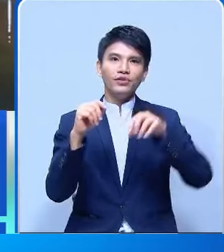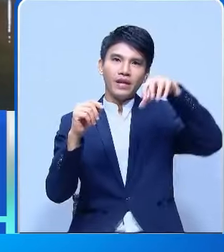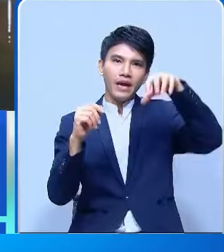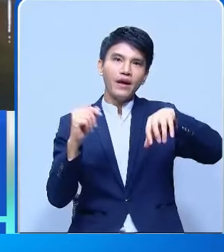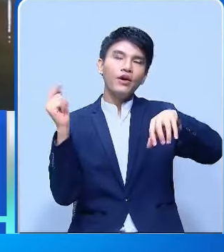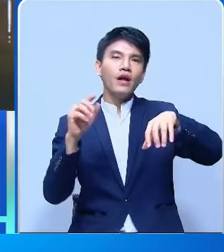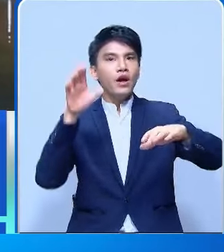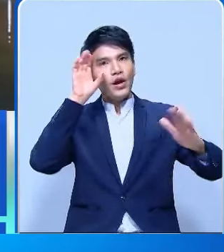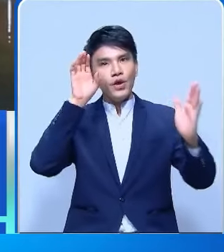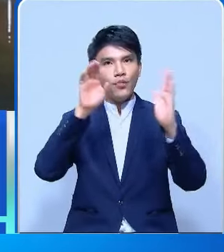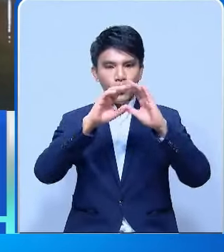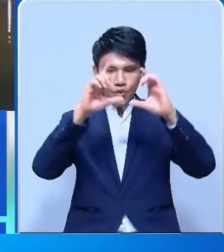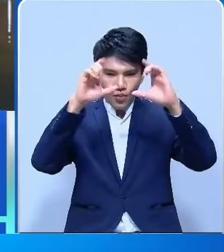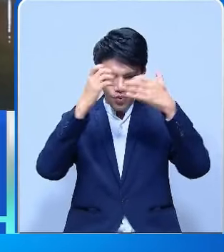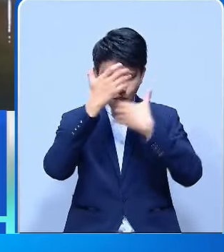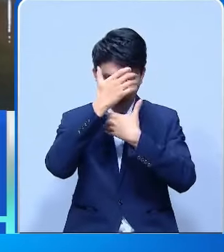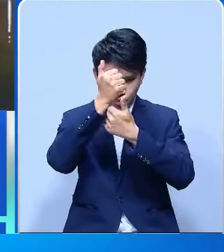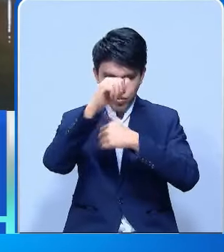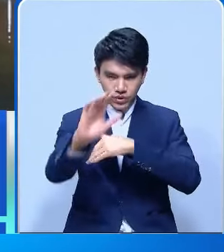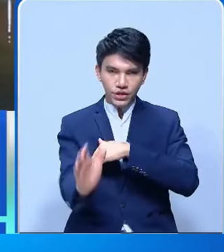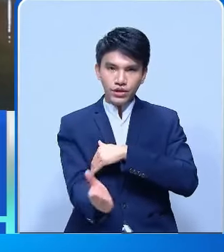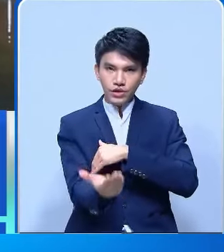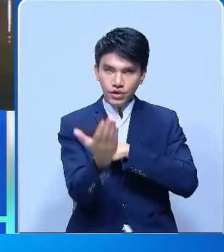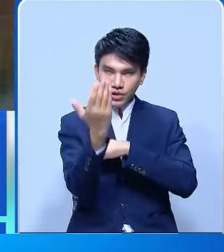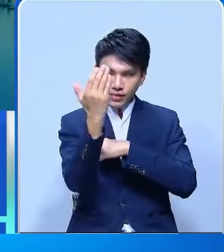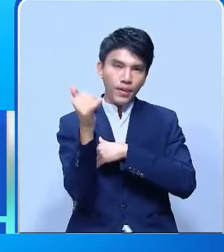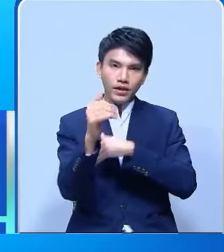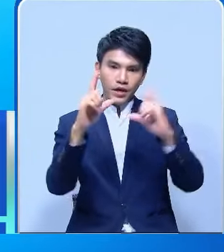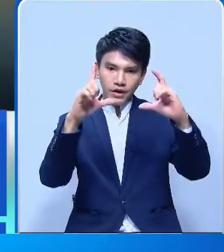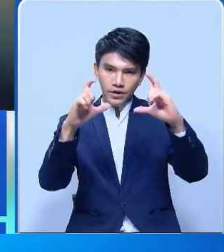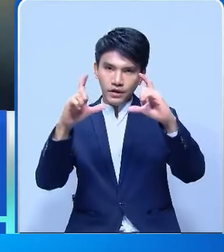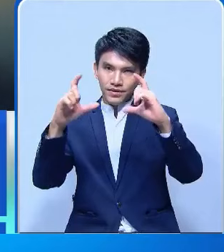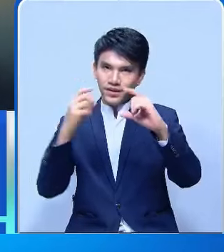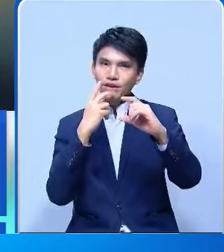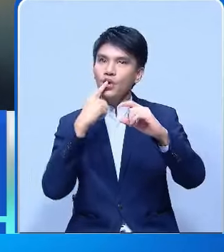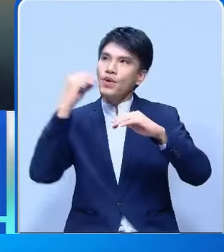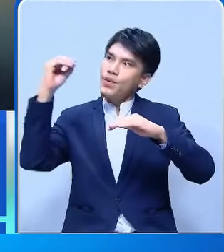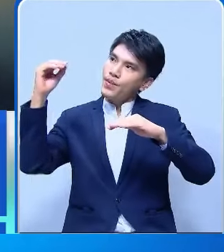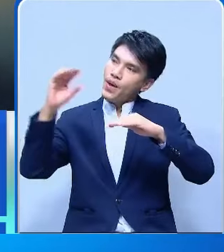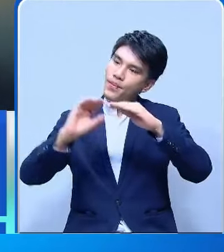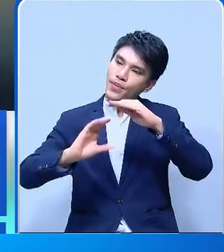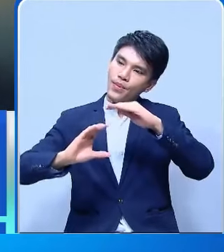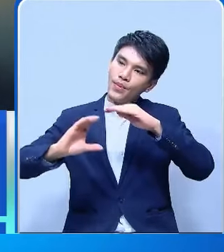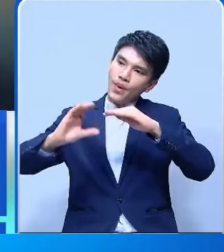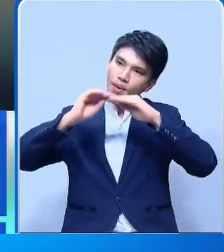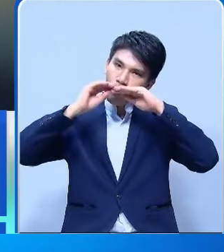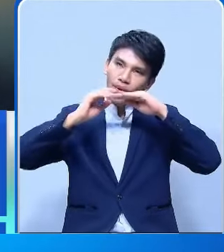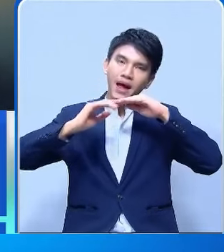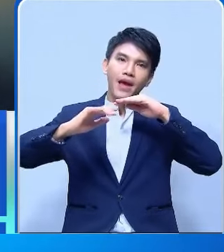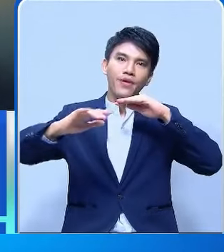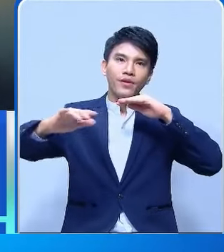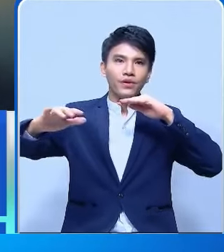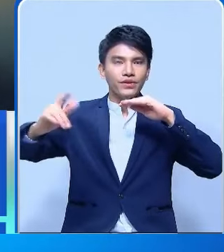างภาพให้ความสนใจตั้งแต่ช่วงเช้ามืดเนี่ยก็จะพากันไปถ่ายภาพไปดูแสงแรกตามจุดต่างๆของริมทะเลสาบแ